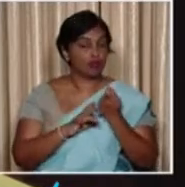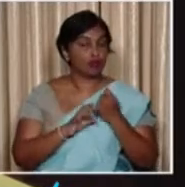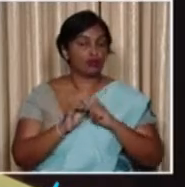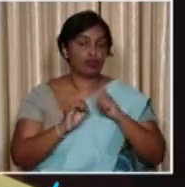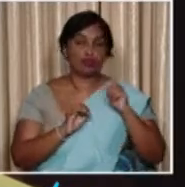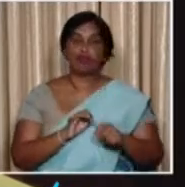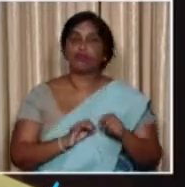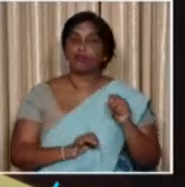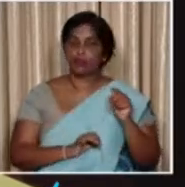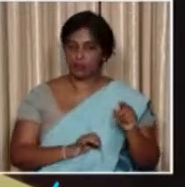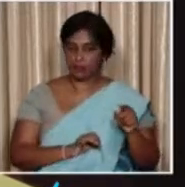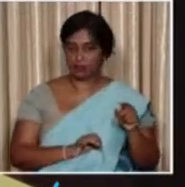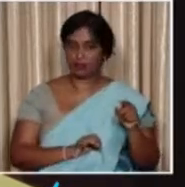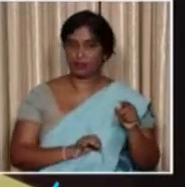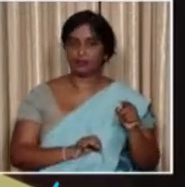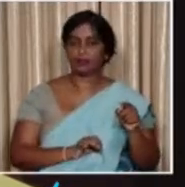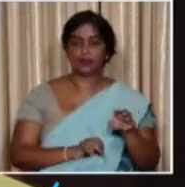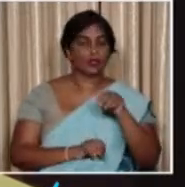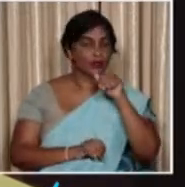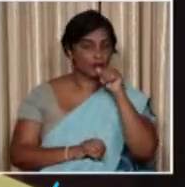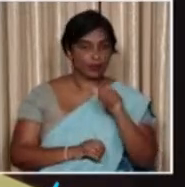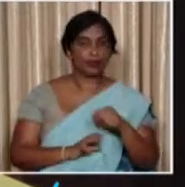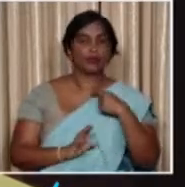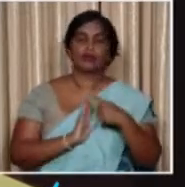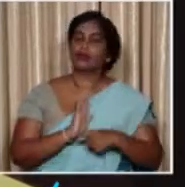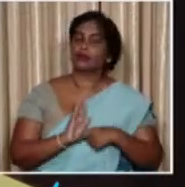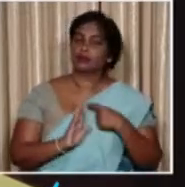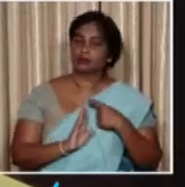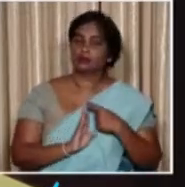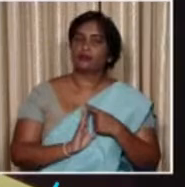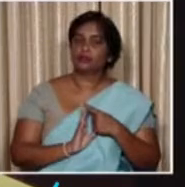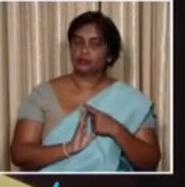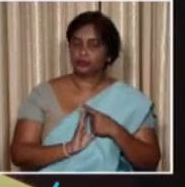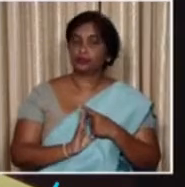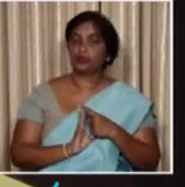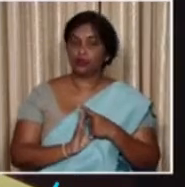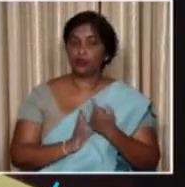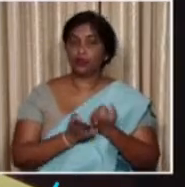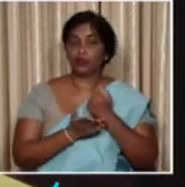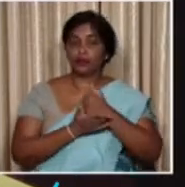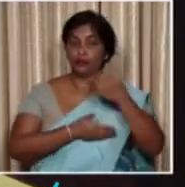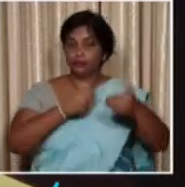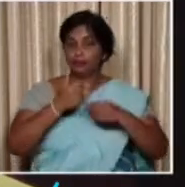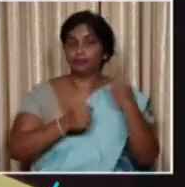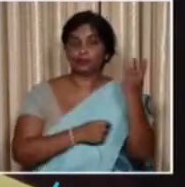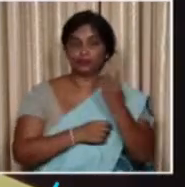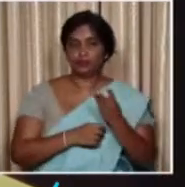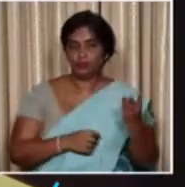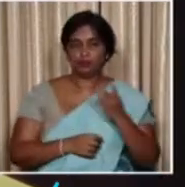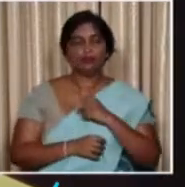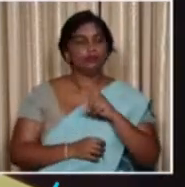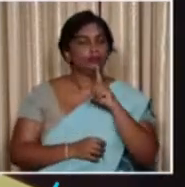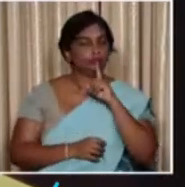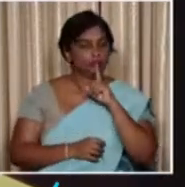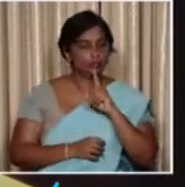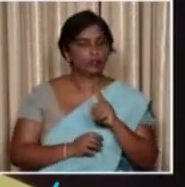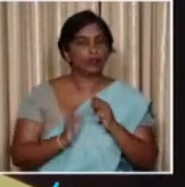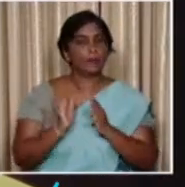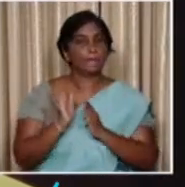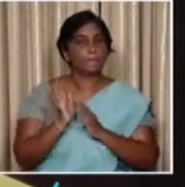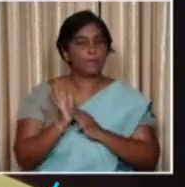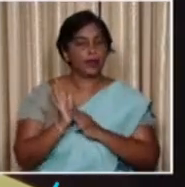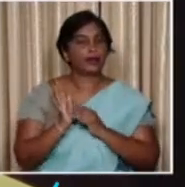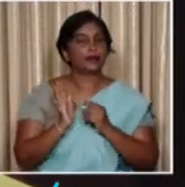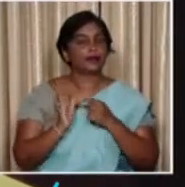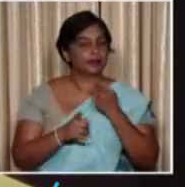මණ්ඩල. ඇත්ත වශයෙන්ම මේ රටේ ඒ පෙත් සම්කාර තුන්දෙනා විශේෂයෙන්ම සඳහන් කරන්නට ඕන මහින් මෙන්ඩිස්,